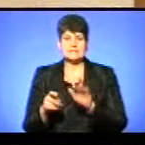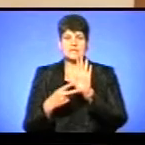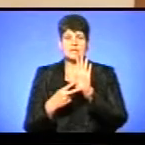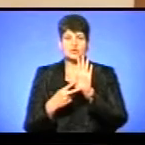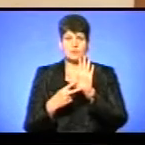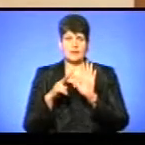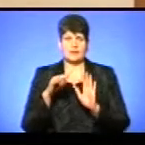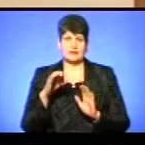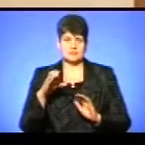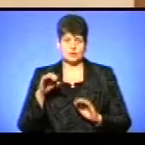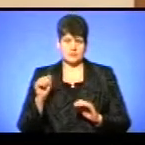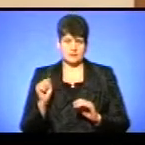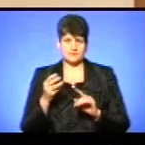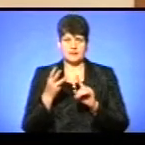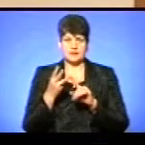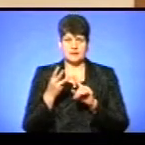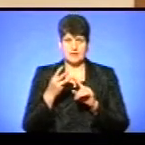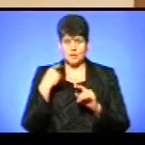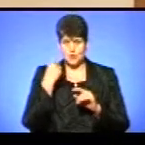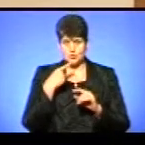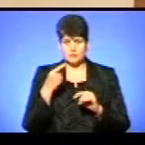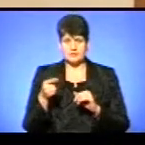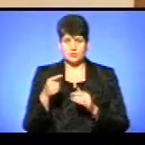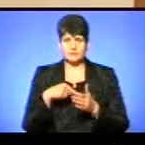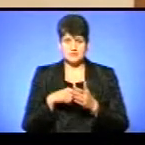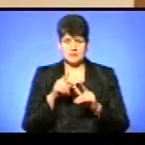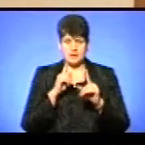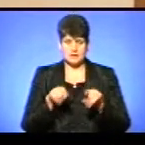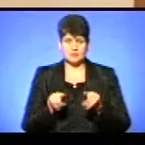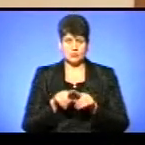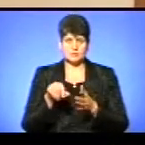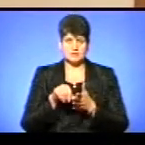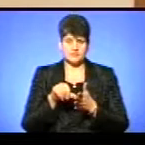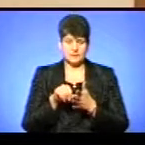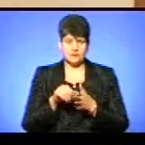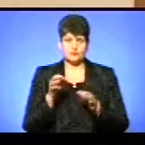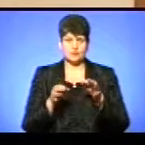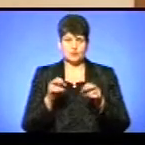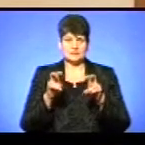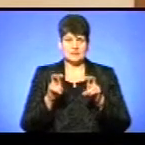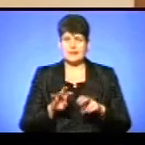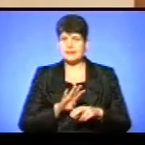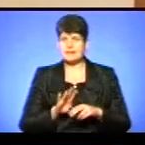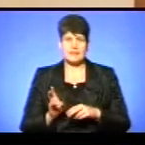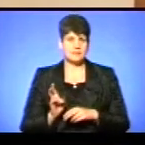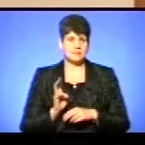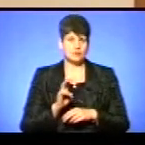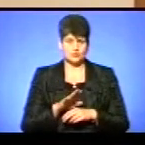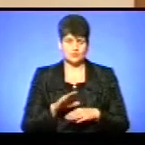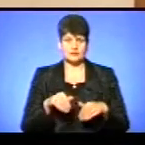листопада. Третя особа, Тернопільська міська рада, також представник судового засідання, не прибув,